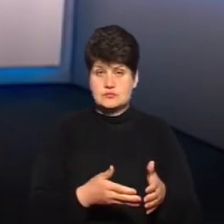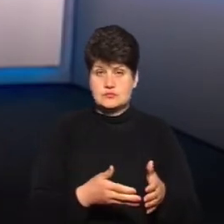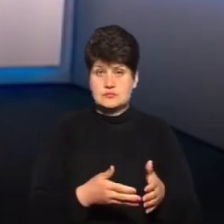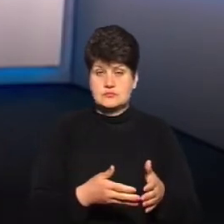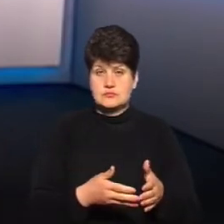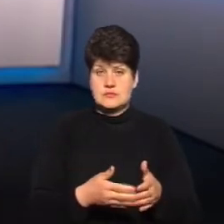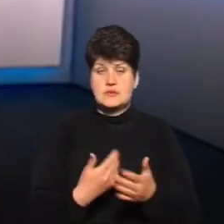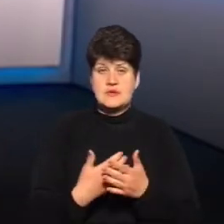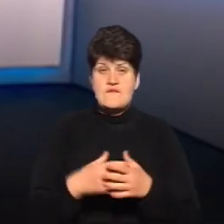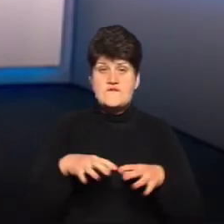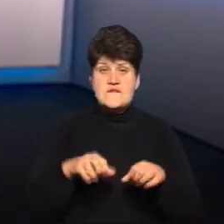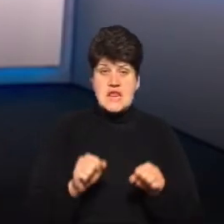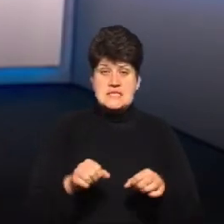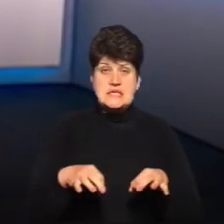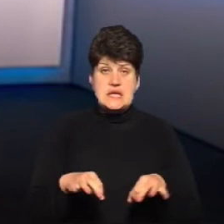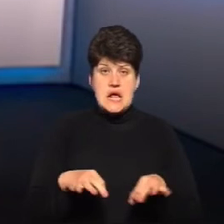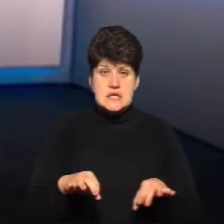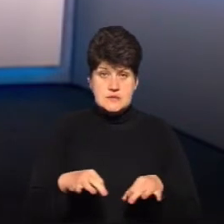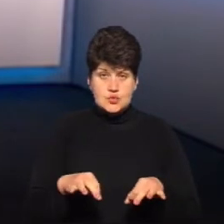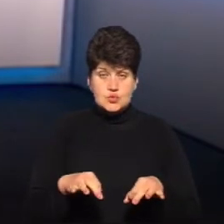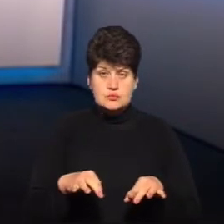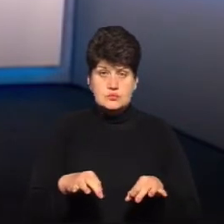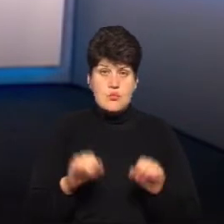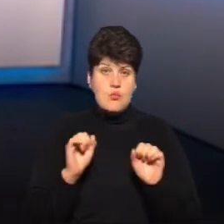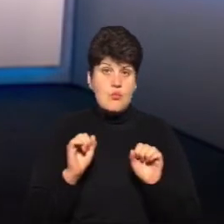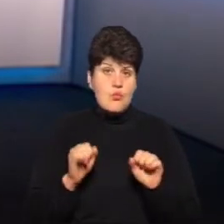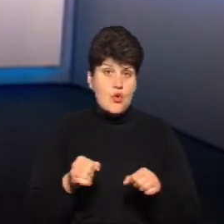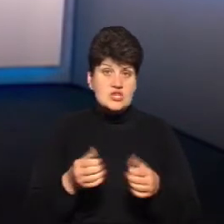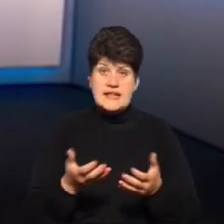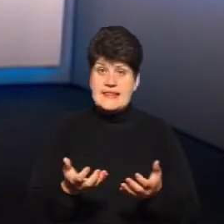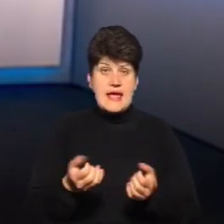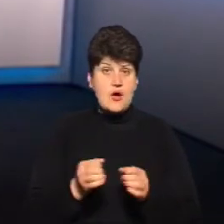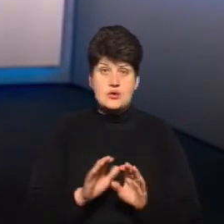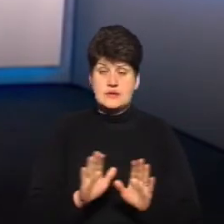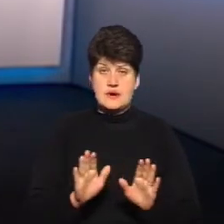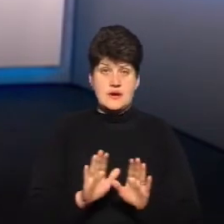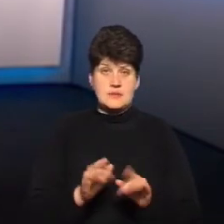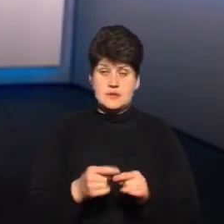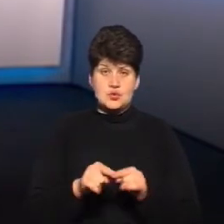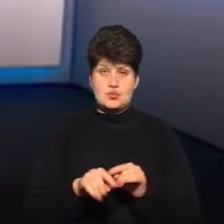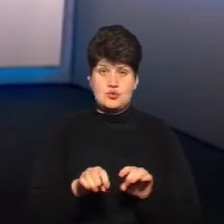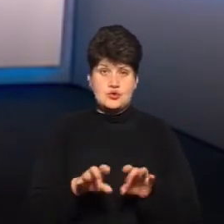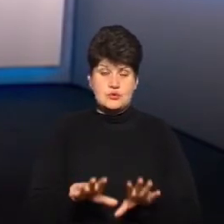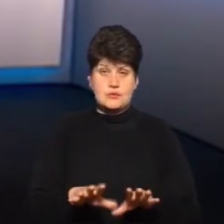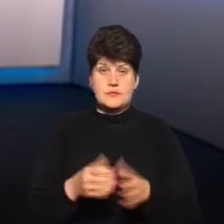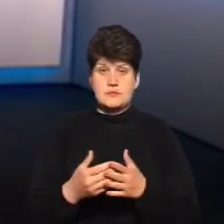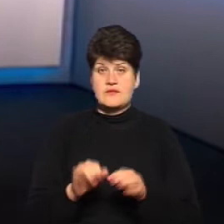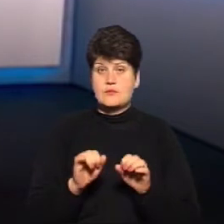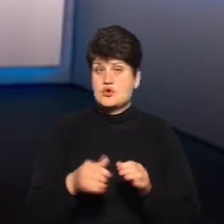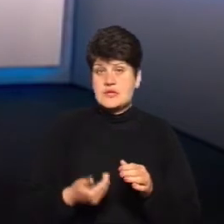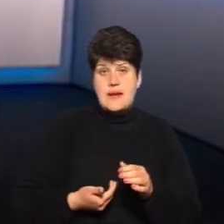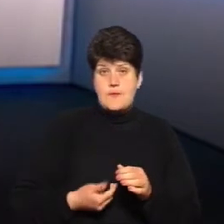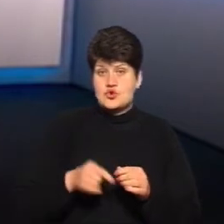власник транспортного засобу може не отримати цю постанову, тому що він може не проживати за